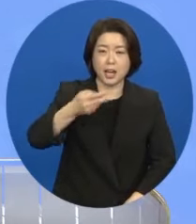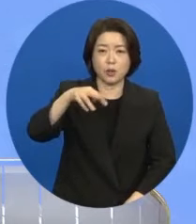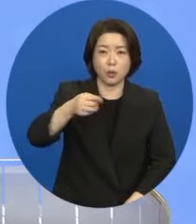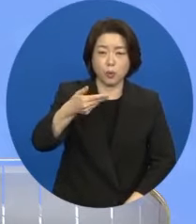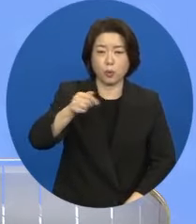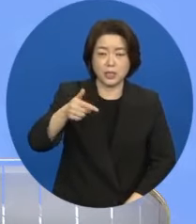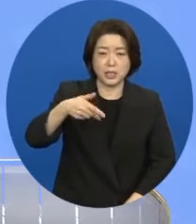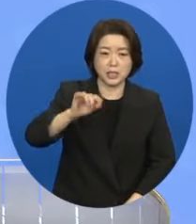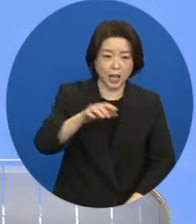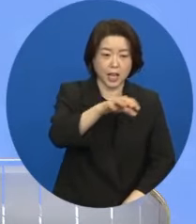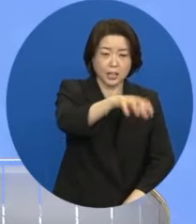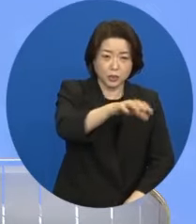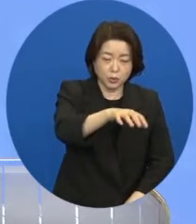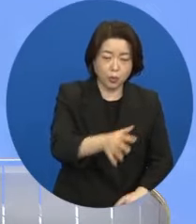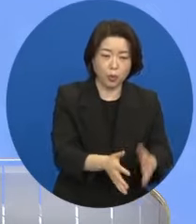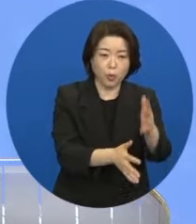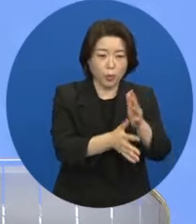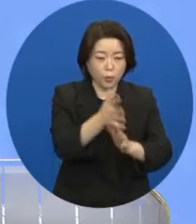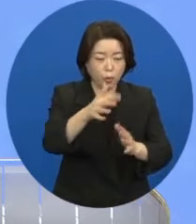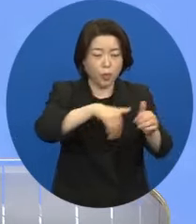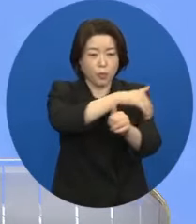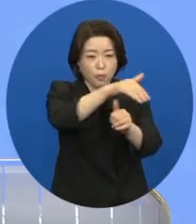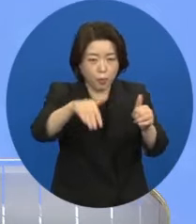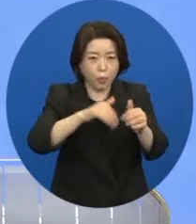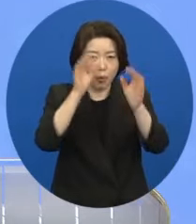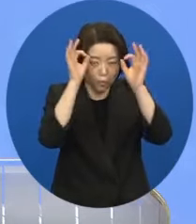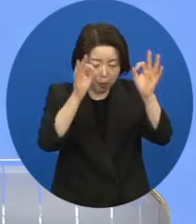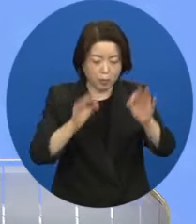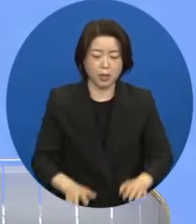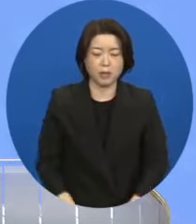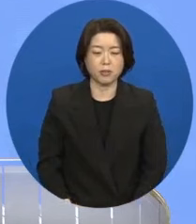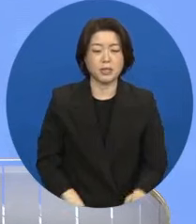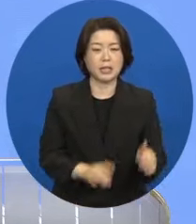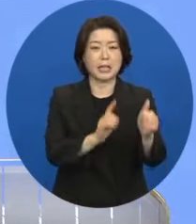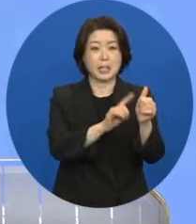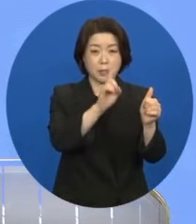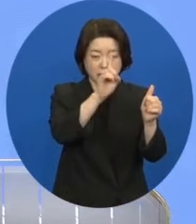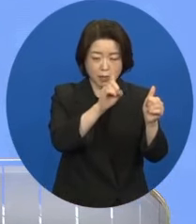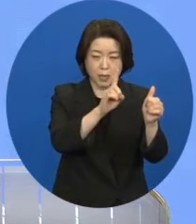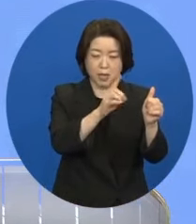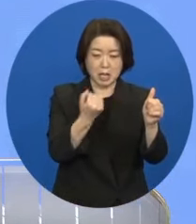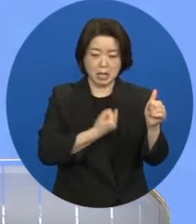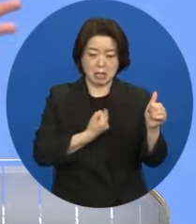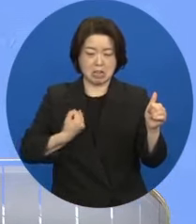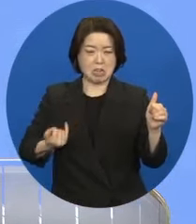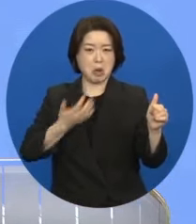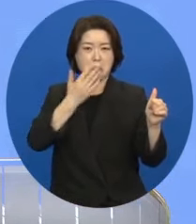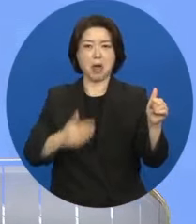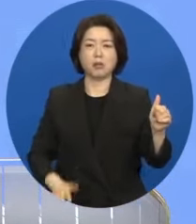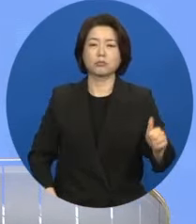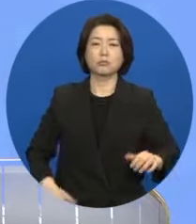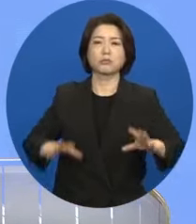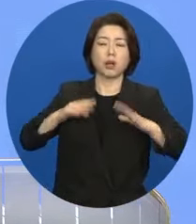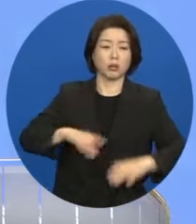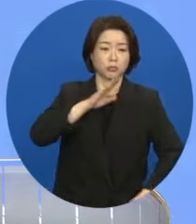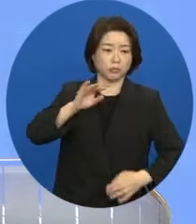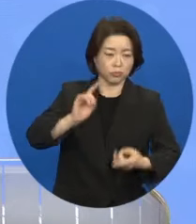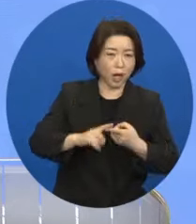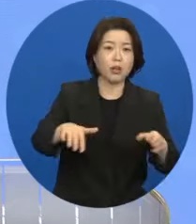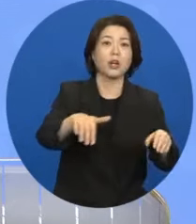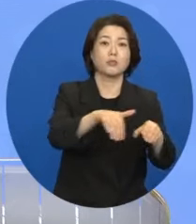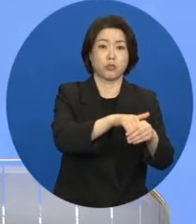마찬가지입니다 고린도 지역도 마찬가지로 당시에 문화는 한 남자가 여러 여자를 만나는 거였습니다 그게 너무나 당연한